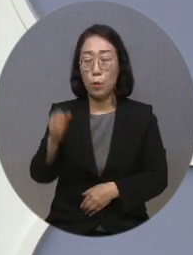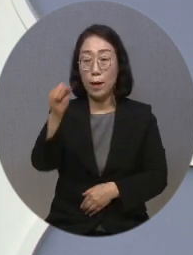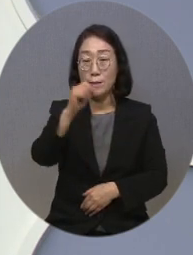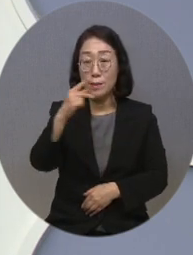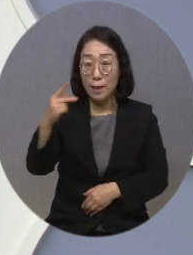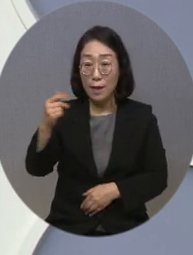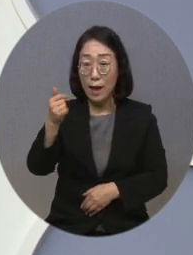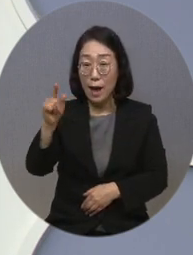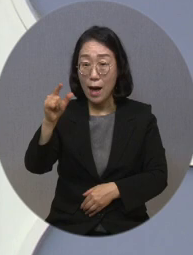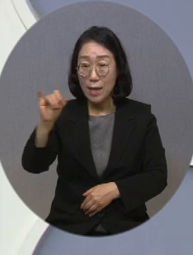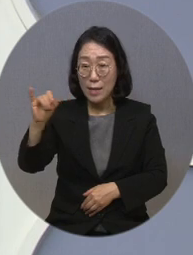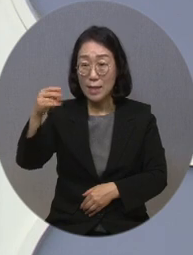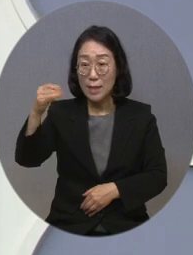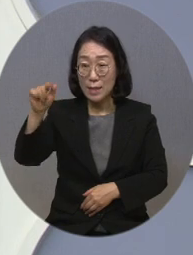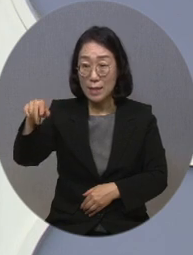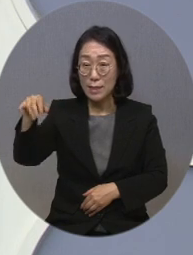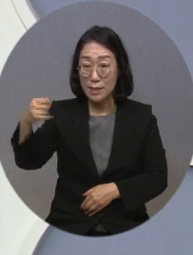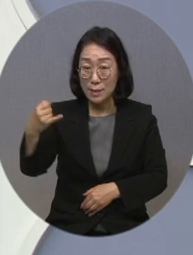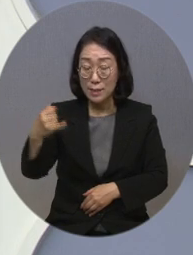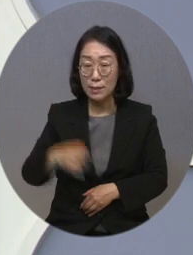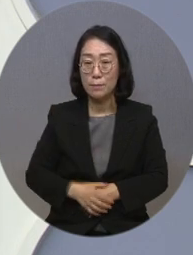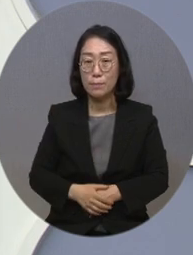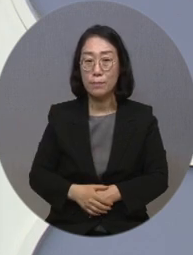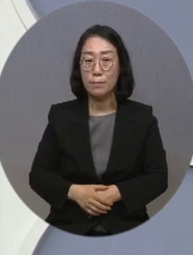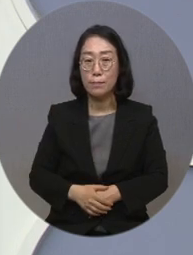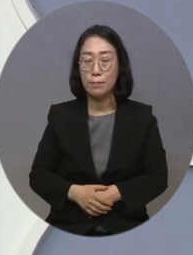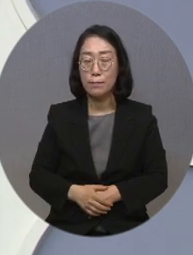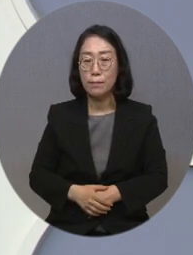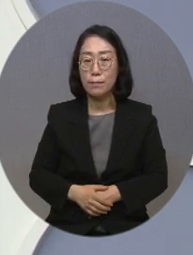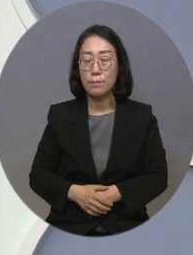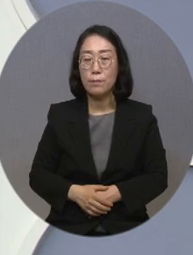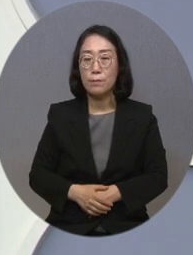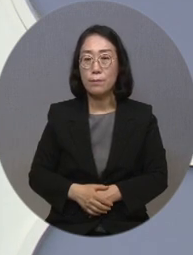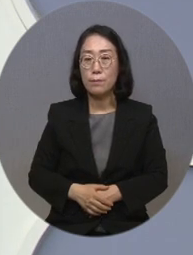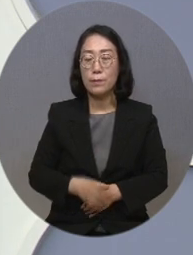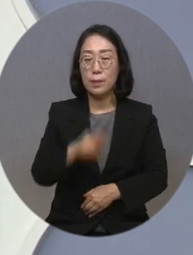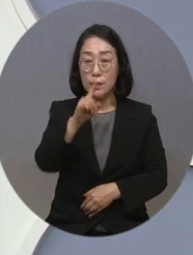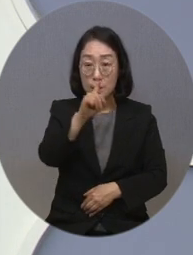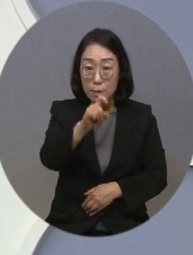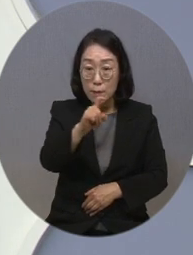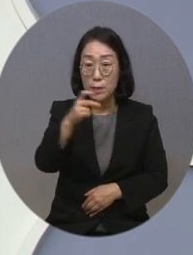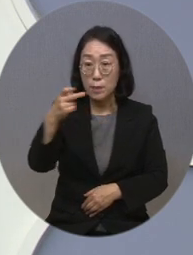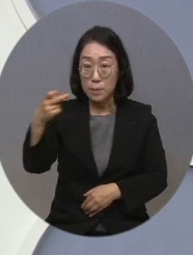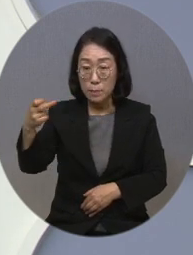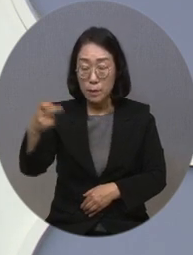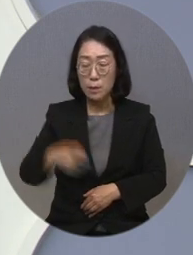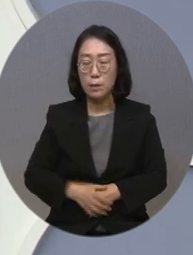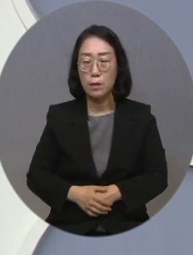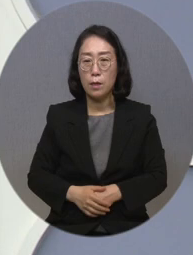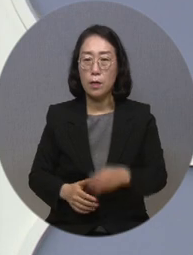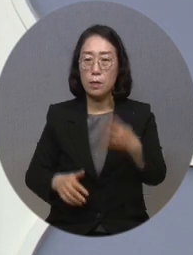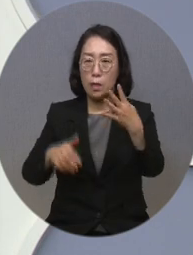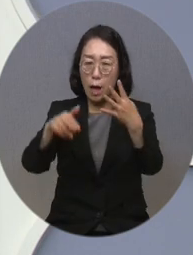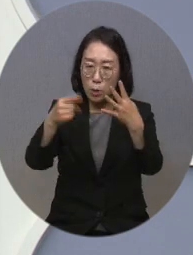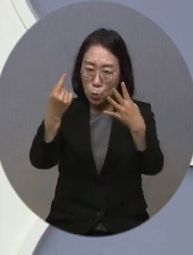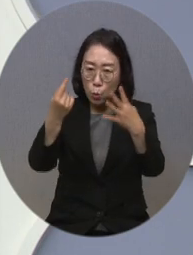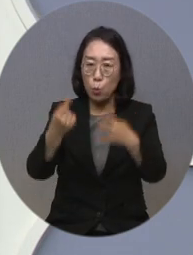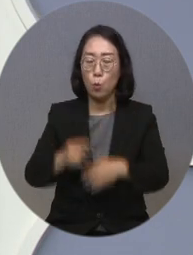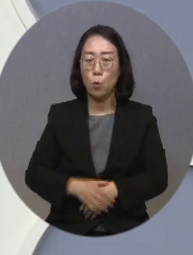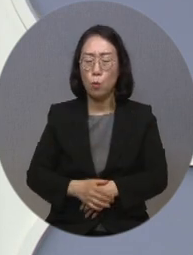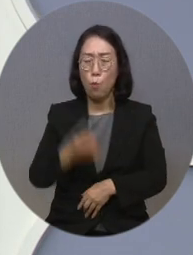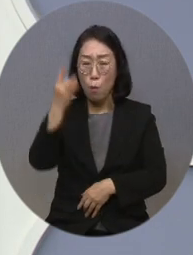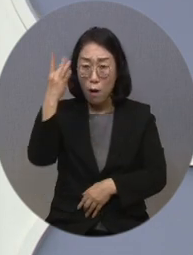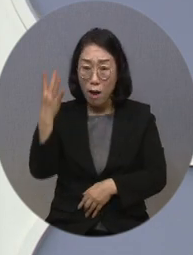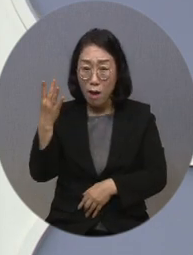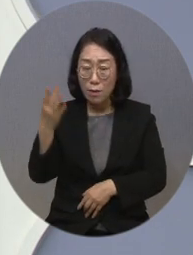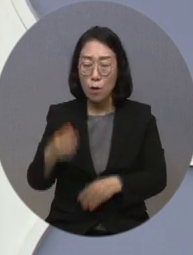청주에 그 라인 11-12가 한 라인이 4조 5천억 투자인데 그 구조 유치를